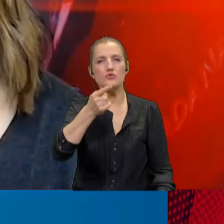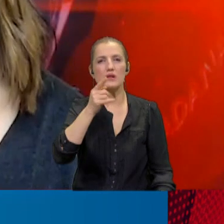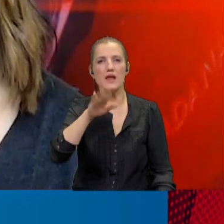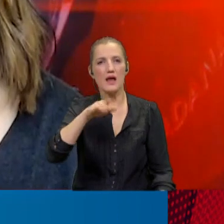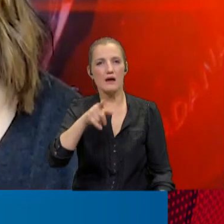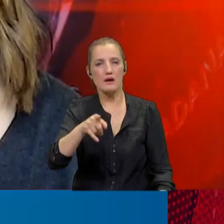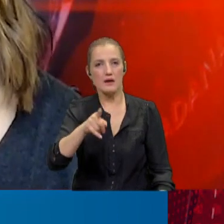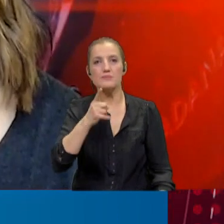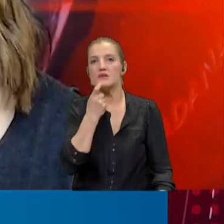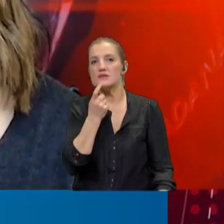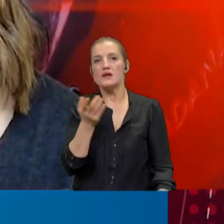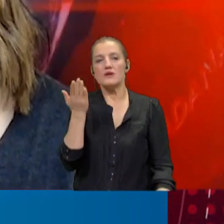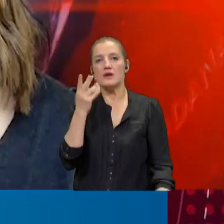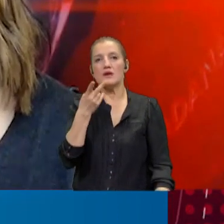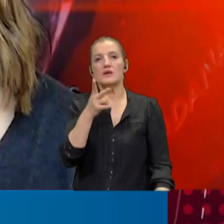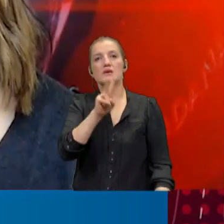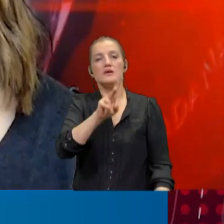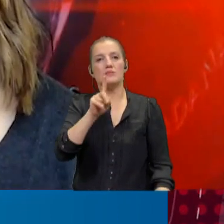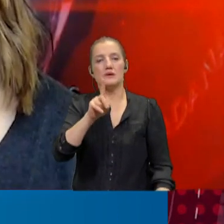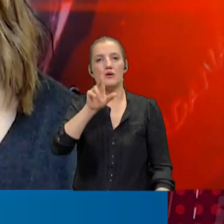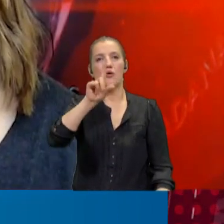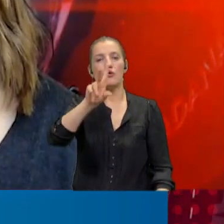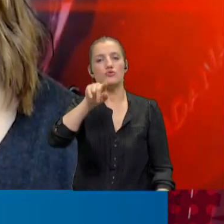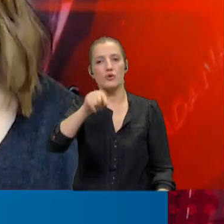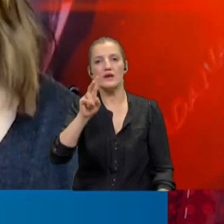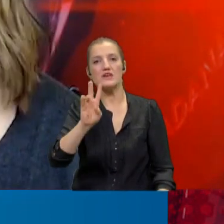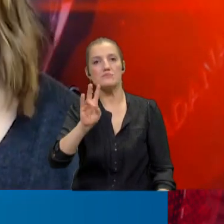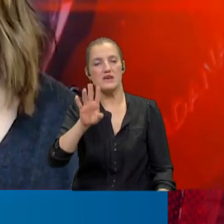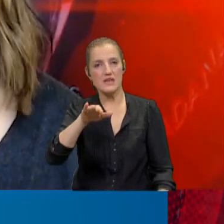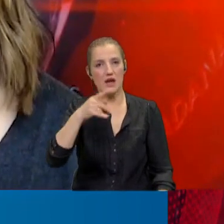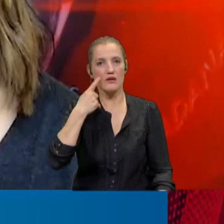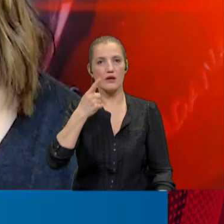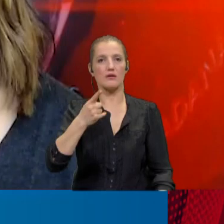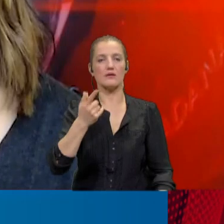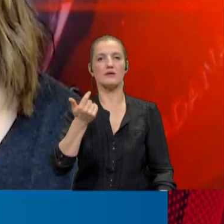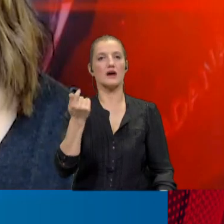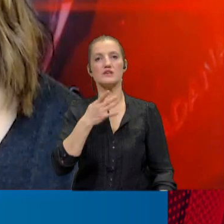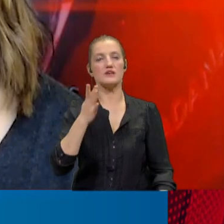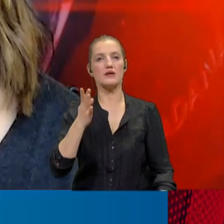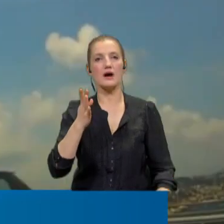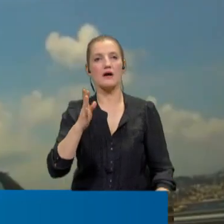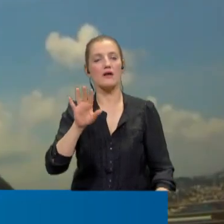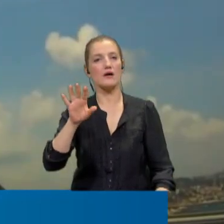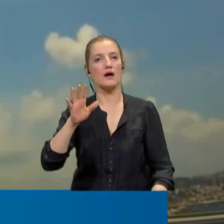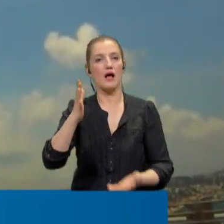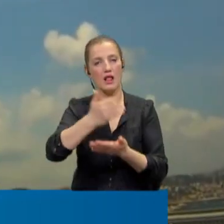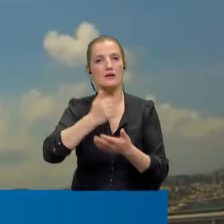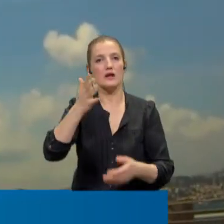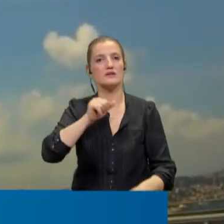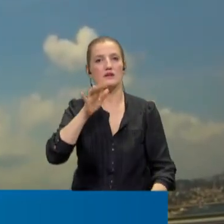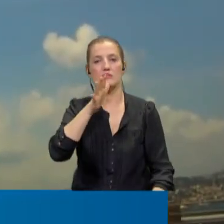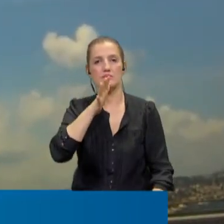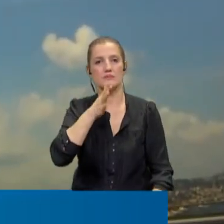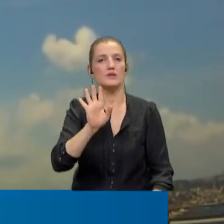lirayla veya geçen seneki 2021'de 13.25 lirayla kaç lira tahsil edildi bilmiyorum yap-işlet-devret